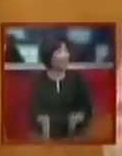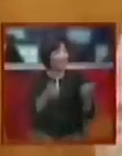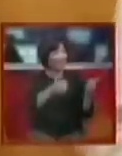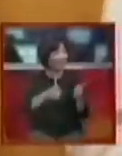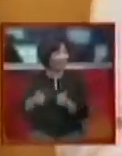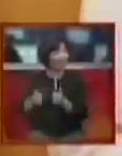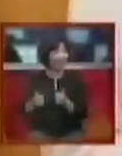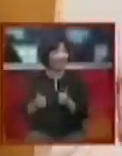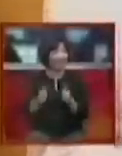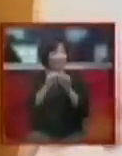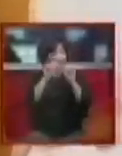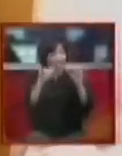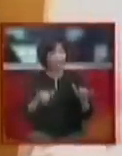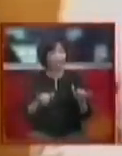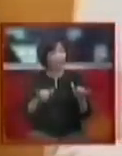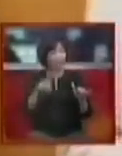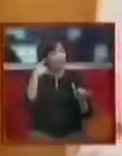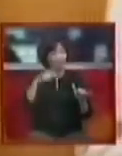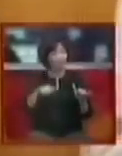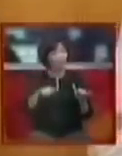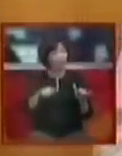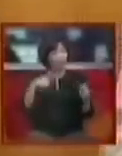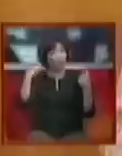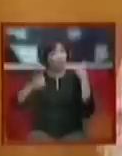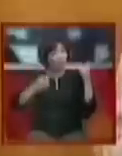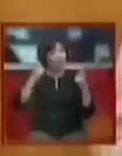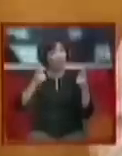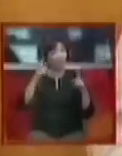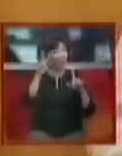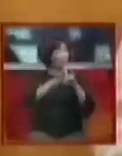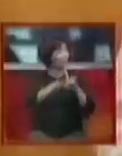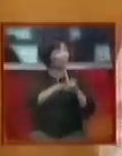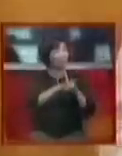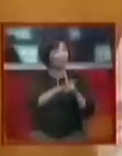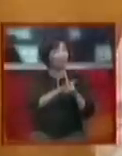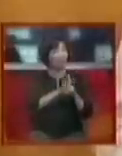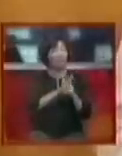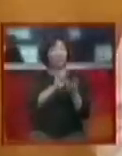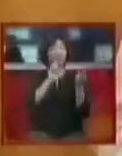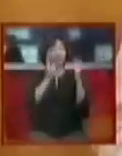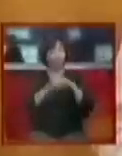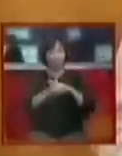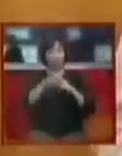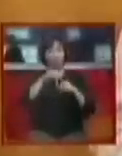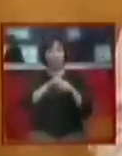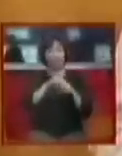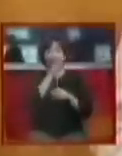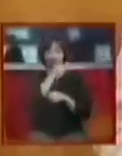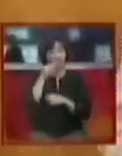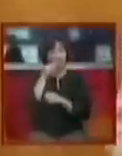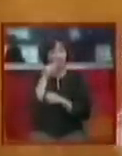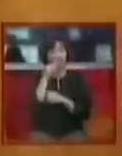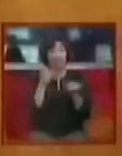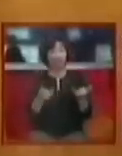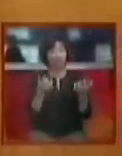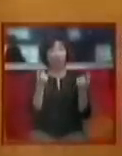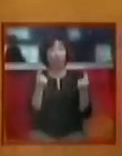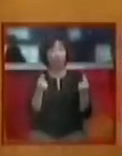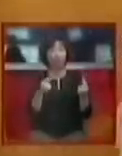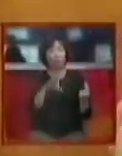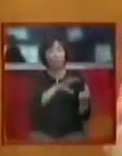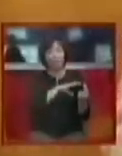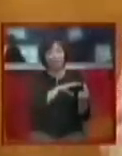Isinasaayos na po ang sistema upang mapabilis ang pagpapatupad ng reformang agraryo. Ginagawa ng pamahalaan ng lahat ng